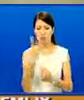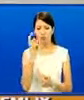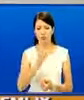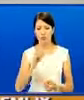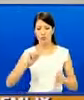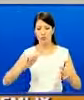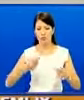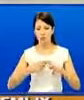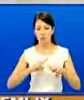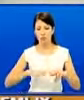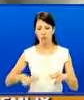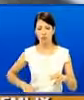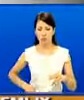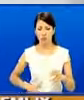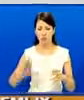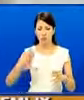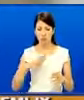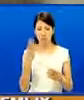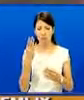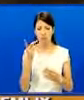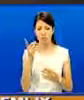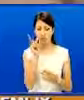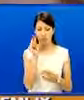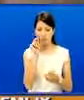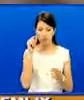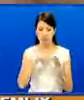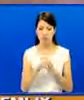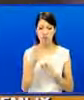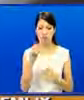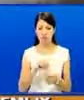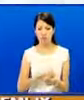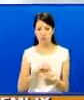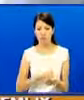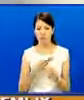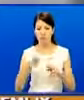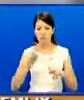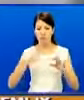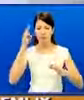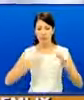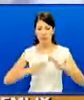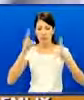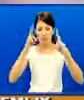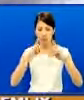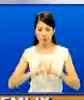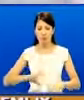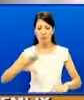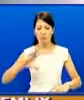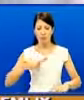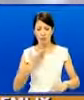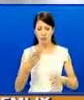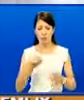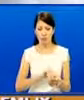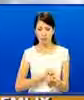кармане обнаружили и изъяли полиэтиленовый пакет с наркотическим веществом. Согласно судебно-криминалистической экспертизе, изъятые вещества являются